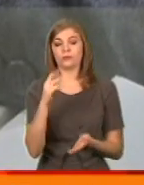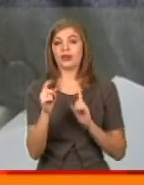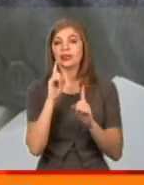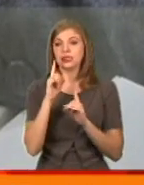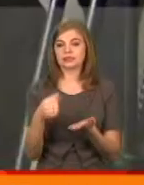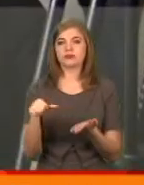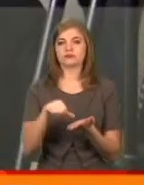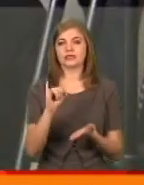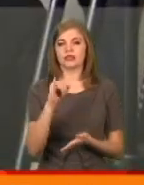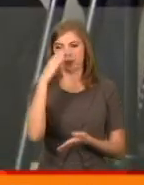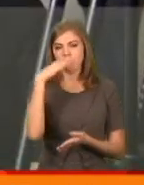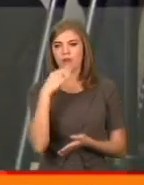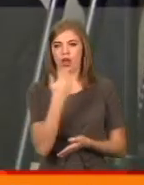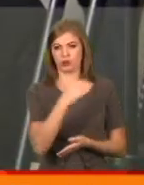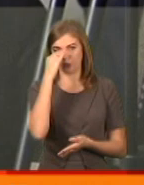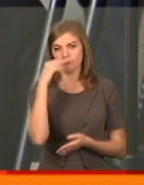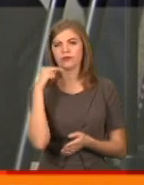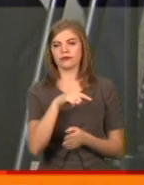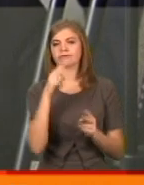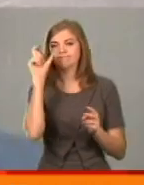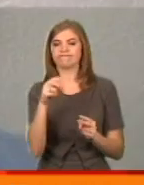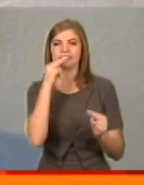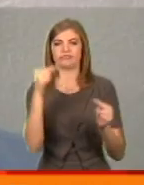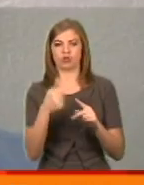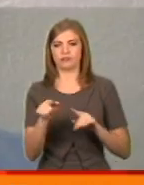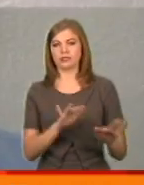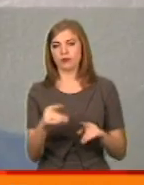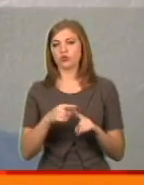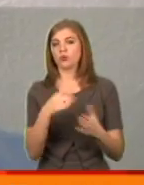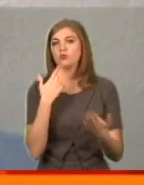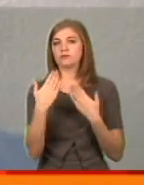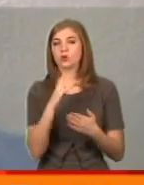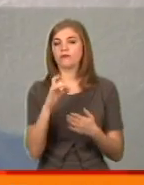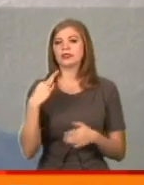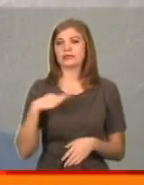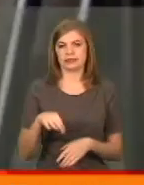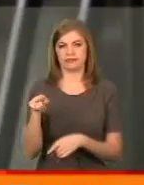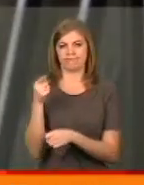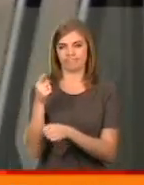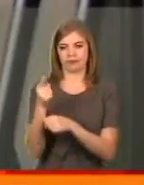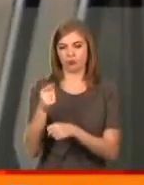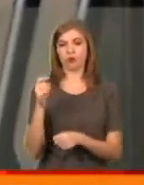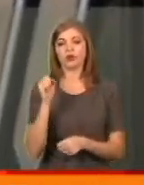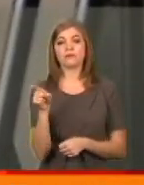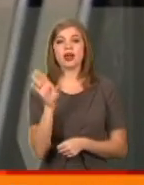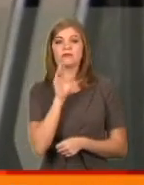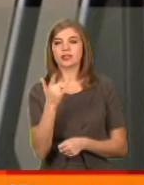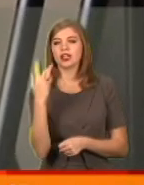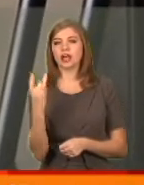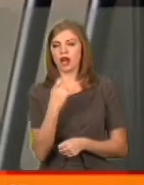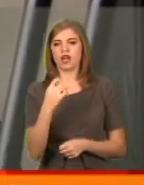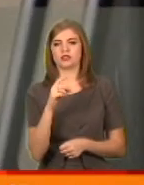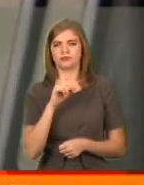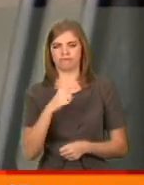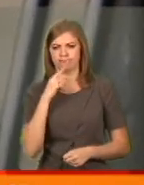присутній Віссаріон Кім, батько Артема. Він фігурує як свідок у цій справі, тому спілкуватися із сином йому заборонено. Астафєва кілька разів